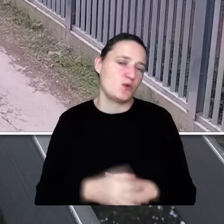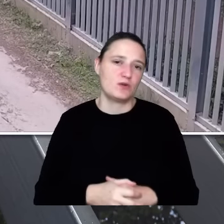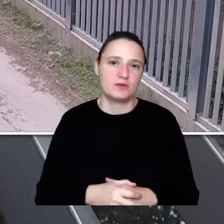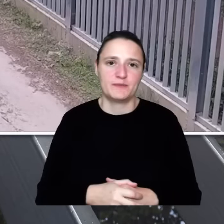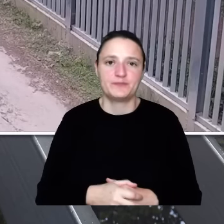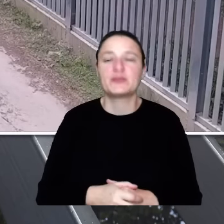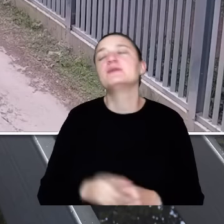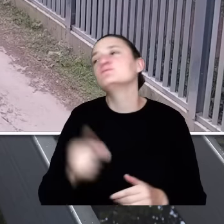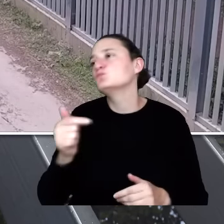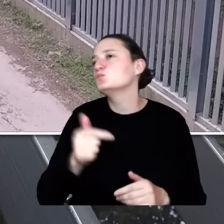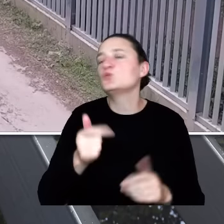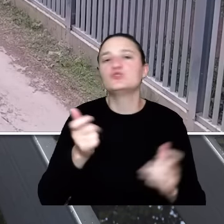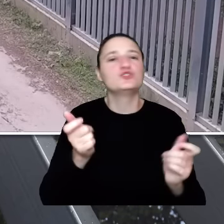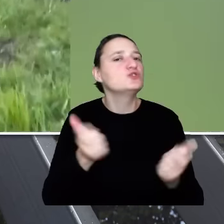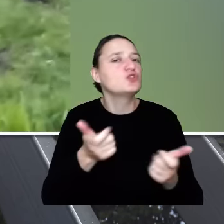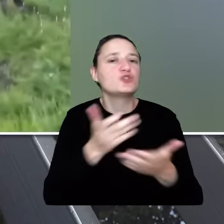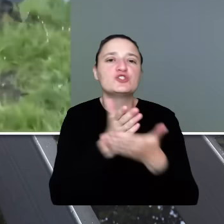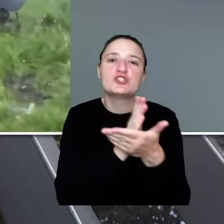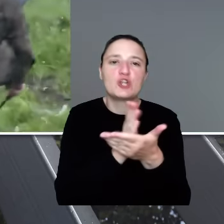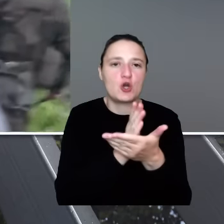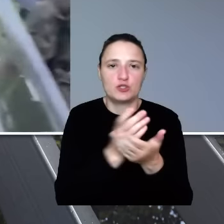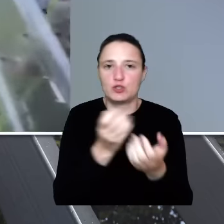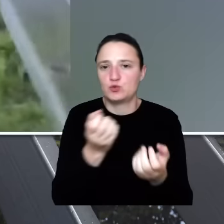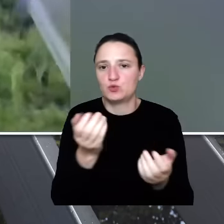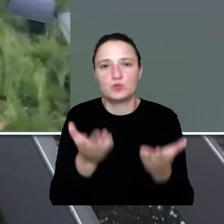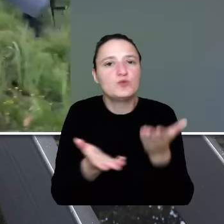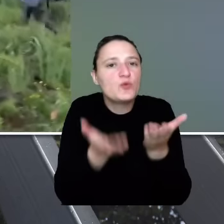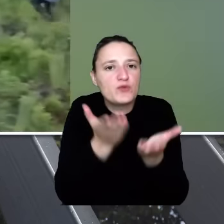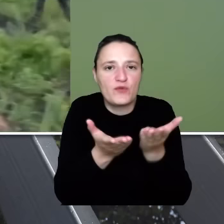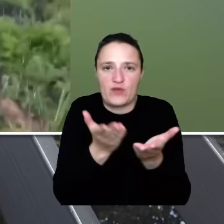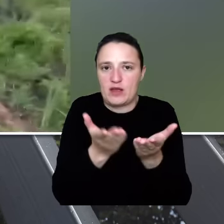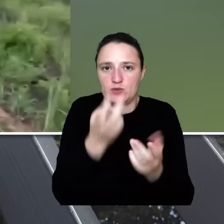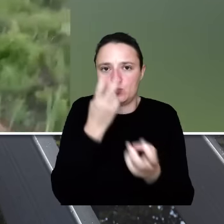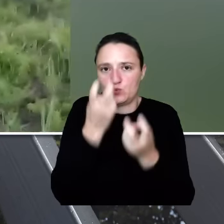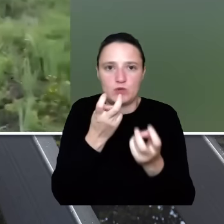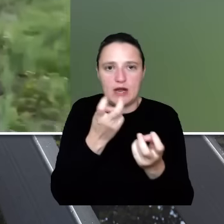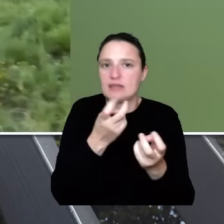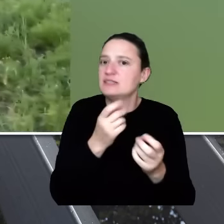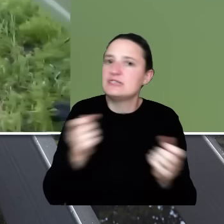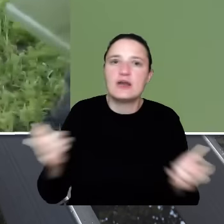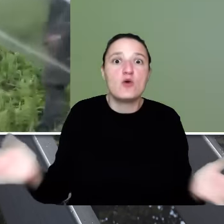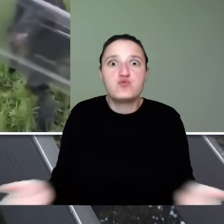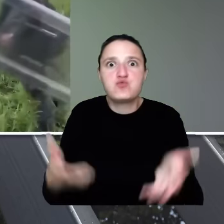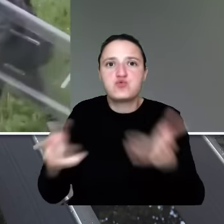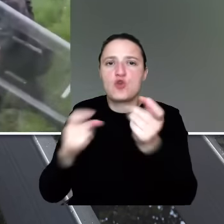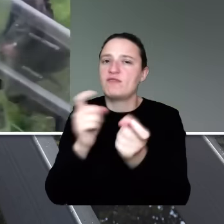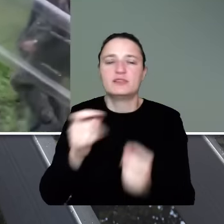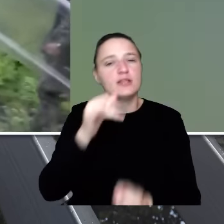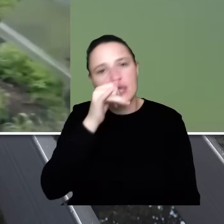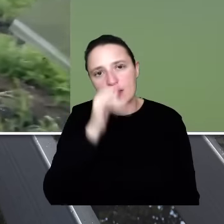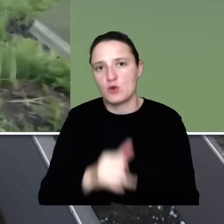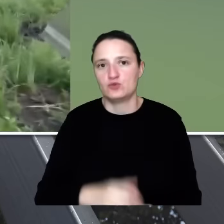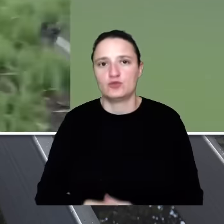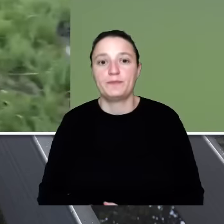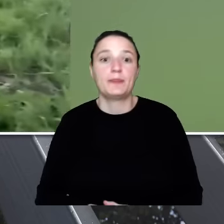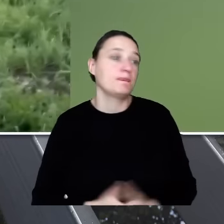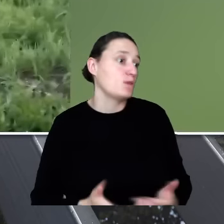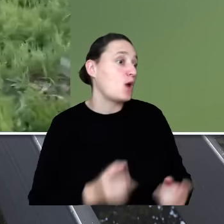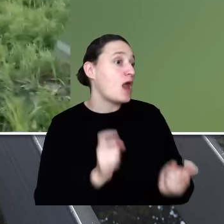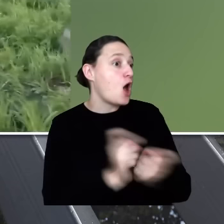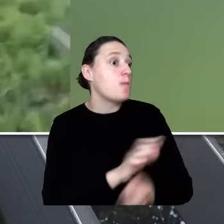złoty środek. Nie dolewać jeszcze oliwy do ognia. Tutaj nie ma mowy o dolewaniu oliwy do ognia, ale rolą opozycji jest zmiana